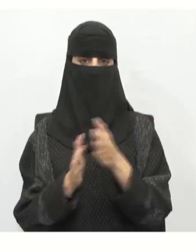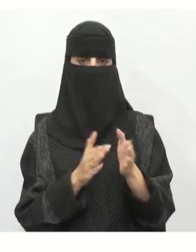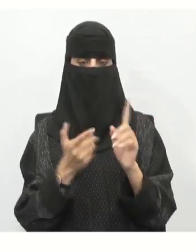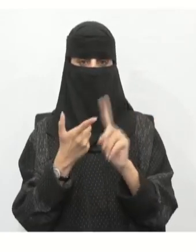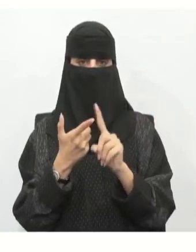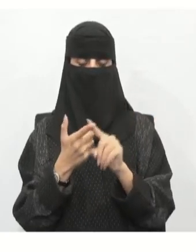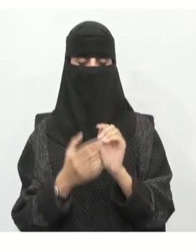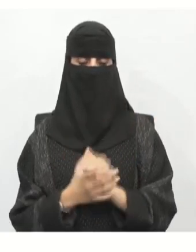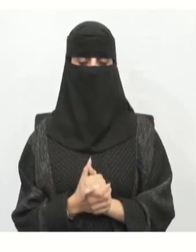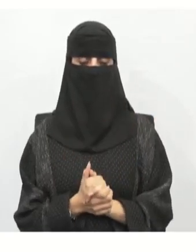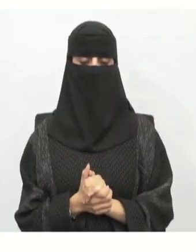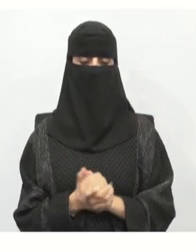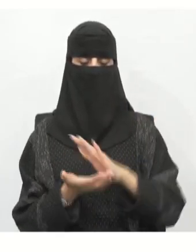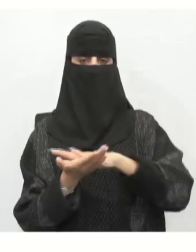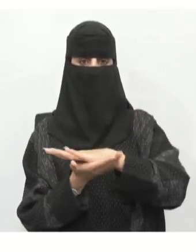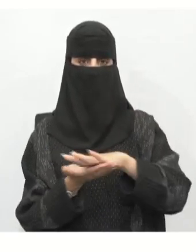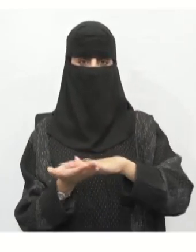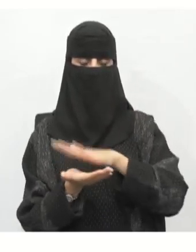الكلمه الثانيه خبز